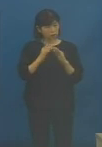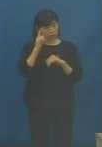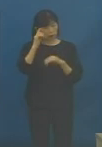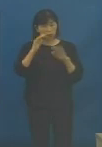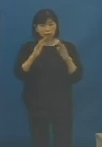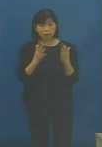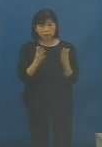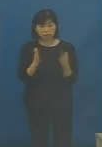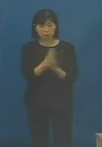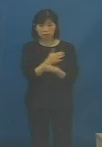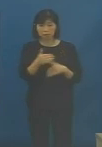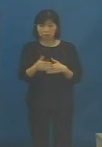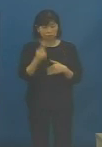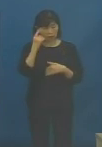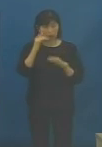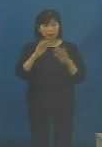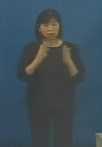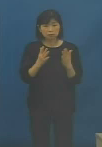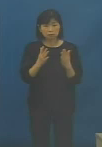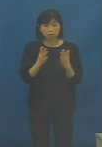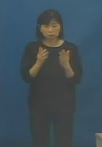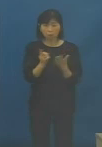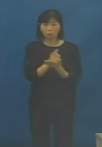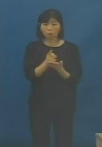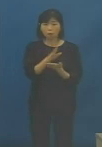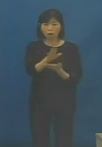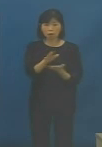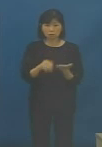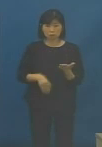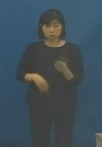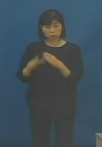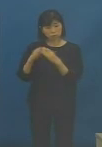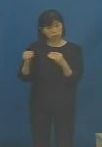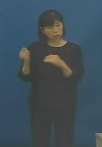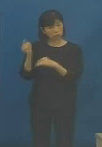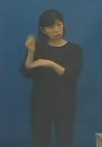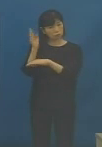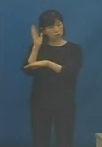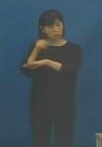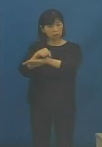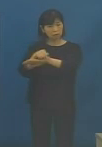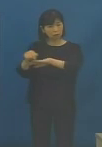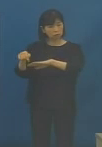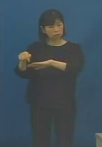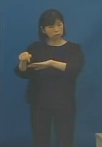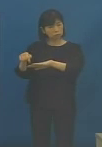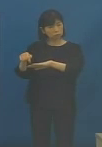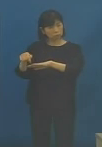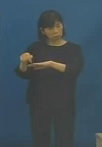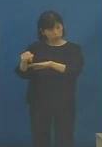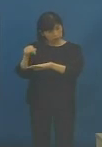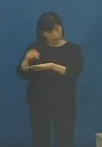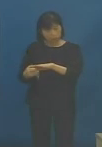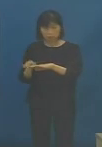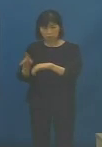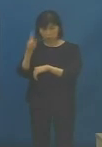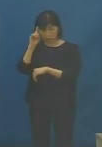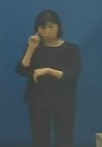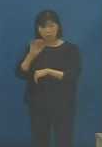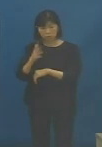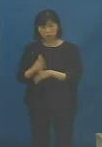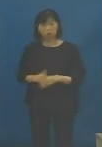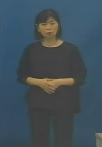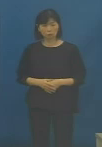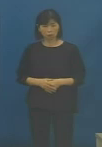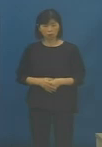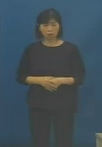国策の大きな政策だと思うんですがこれが非常に簡単に揺らいで迷走しているようにも見えるんですけれ